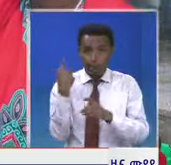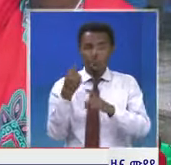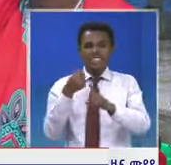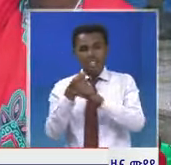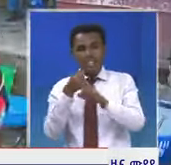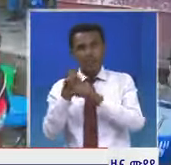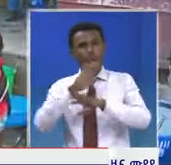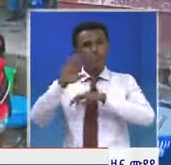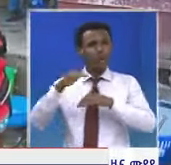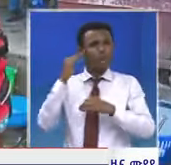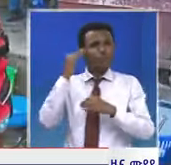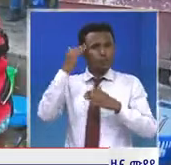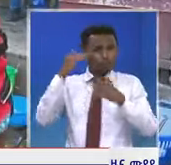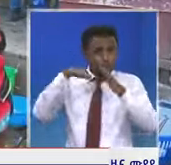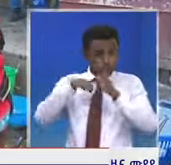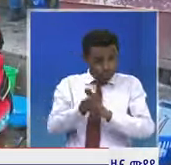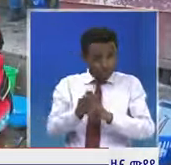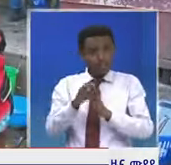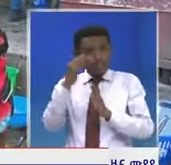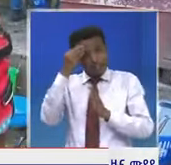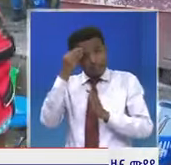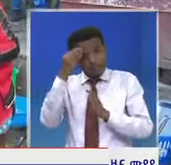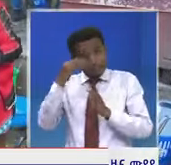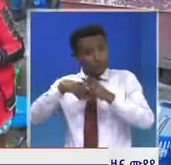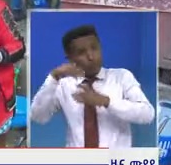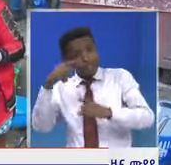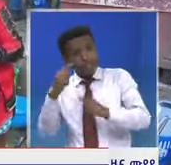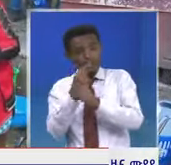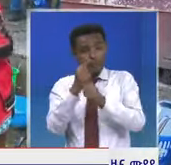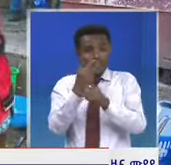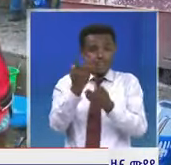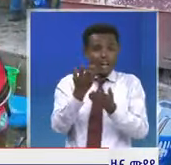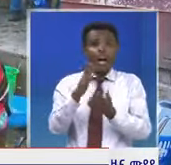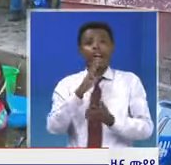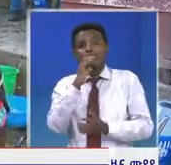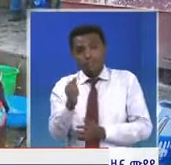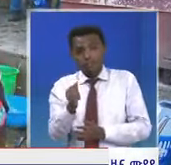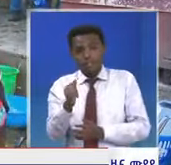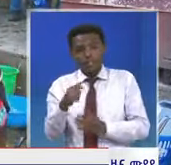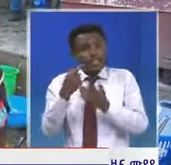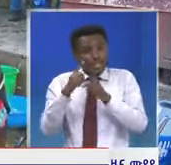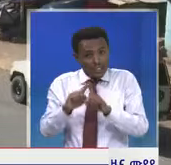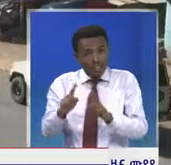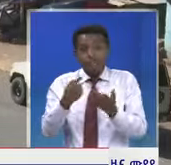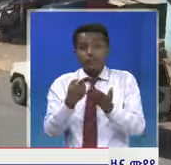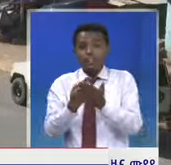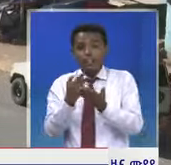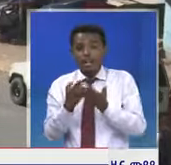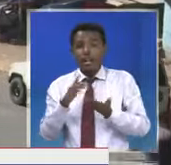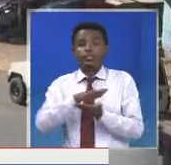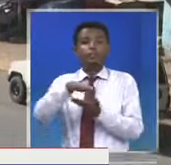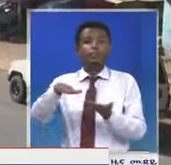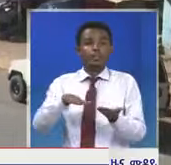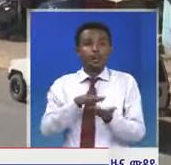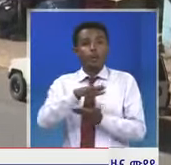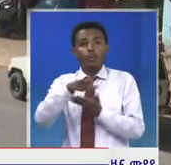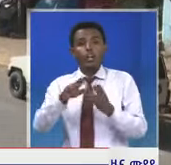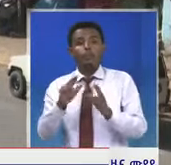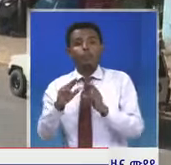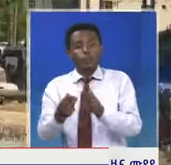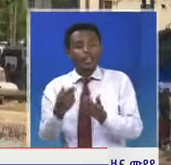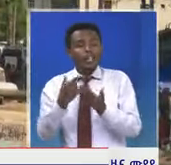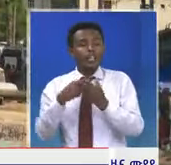አምሮ ውስጥ የሚወጣ ተግባር ወይም ክስተት አይደለም ነገር ግን ደግሞ ይህ አሸባሪው ወራሪ ቡድን